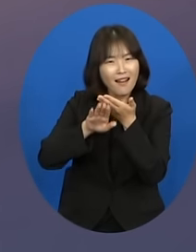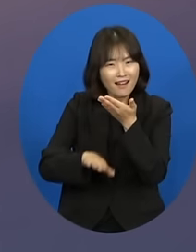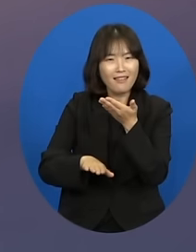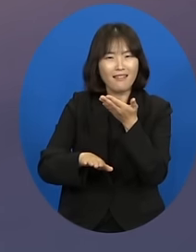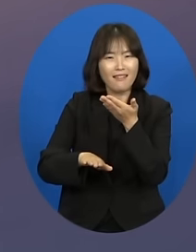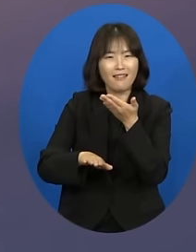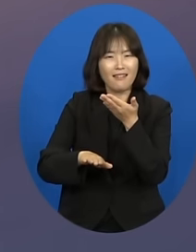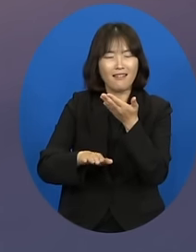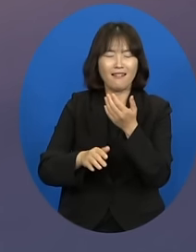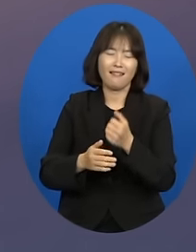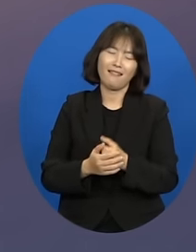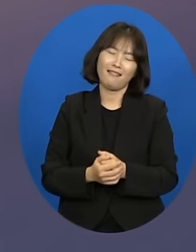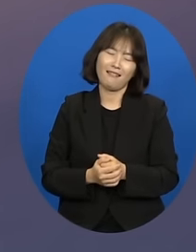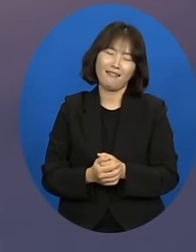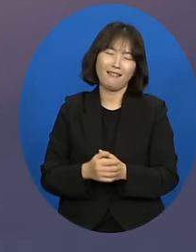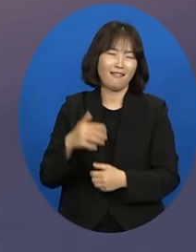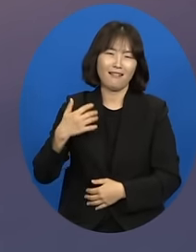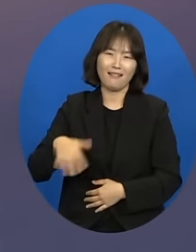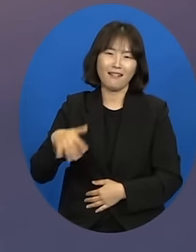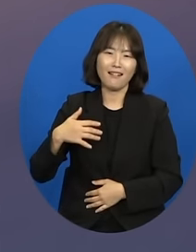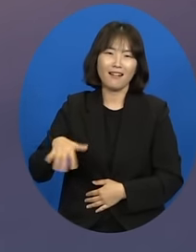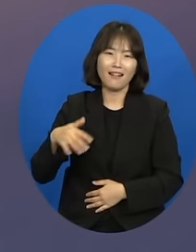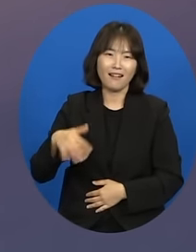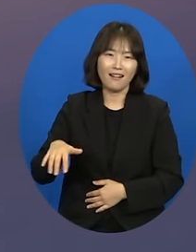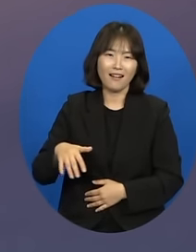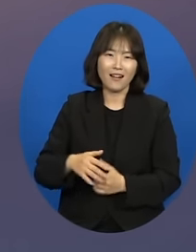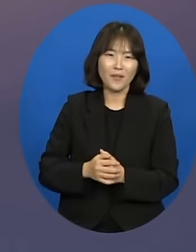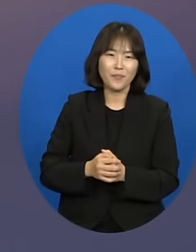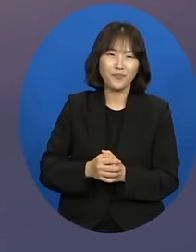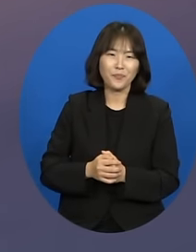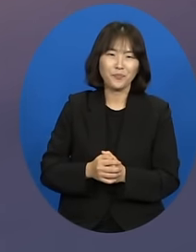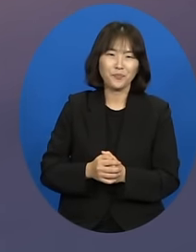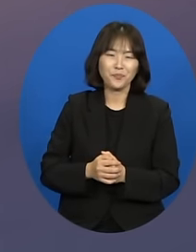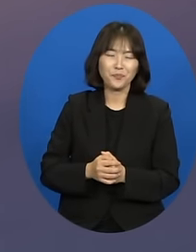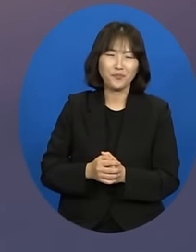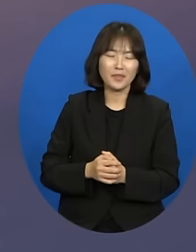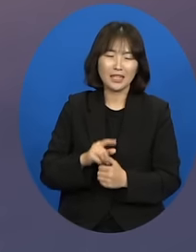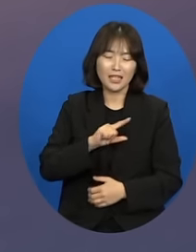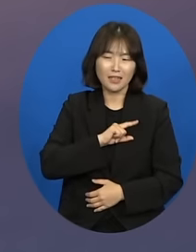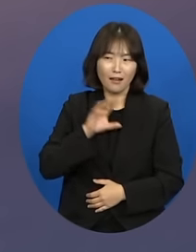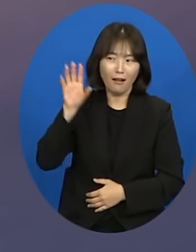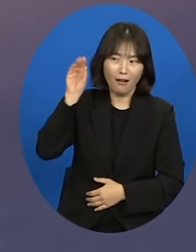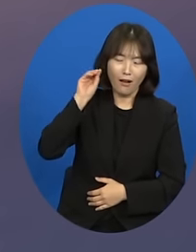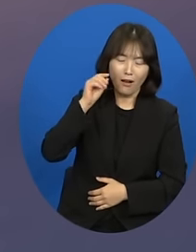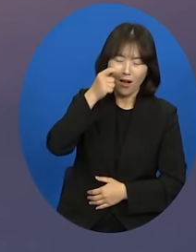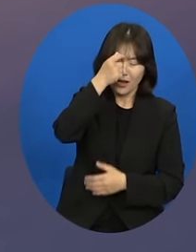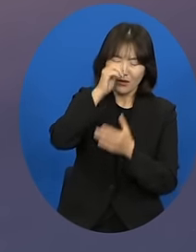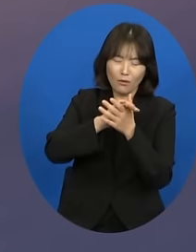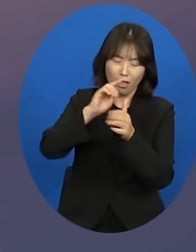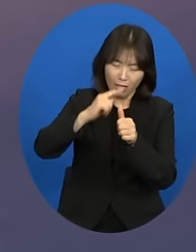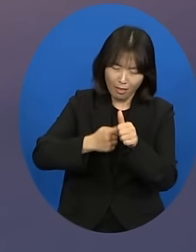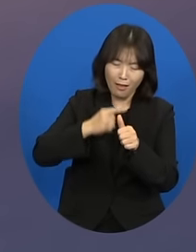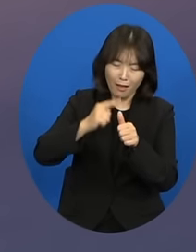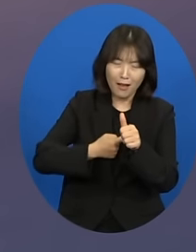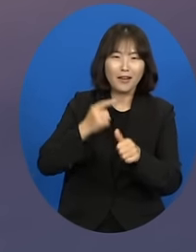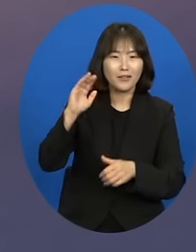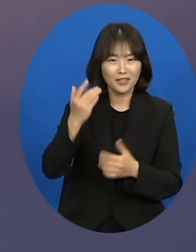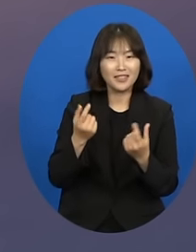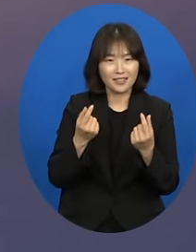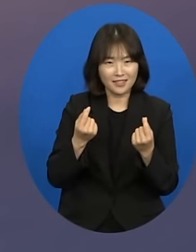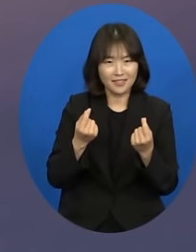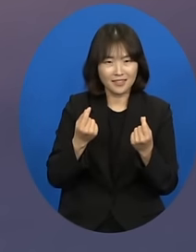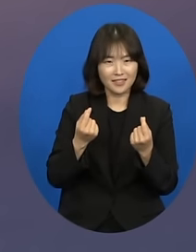뭐 그냥 아둘람 기도의 하나님의 날개 아래 이름만 들으면 기도가 절로 나올 것. 하나님 우리를